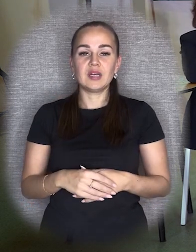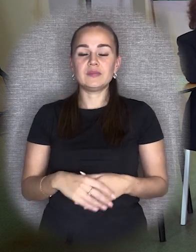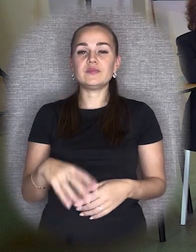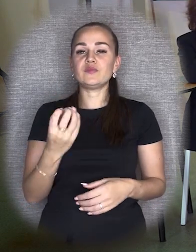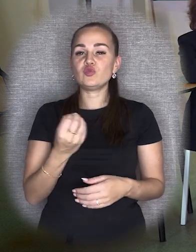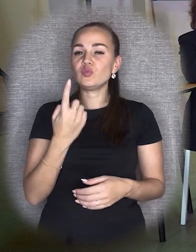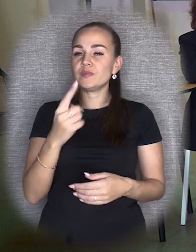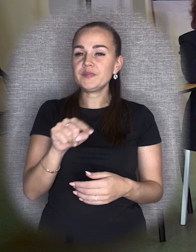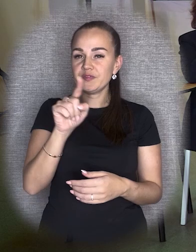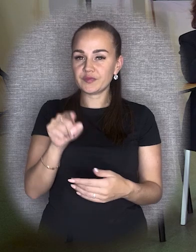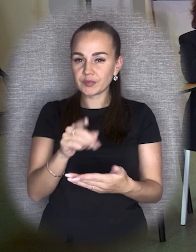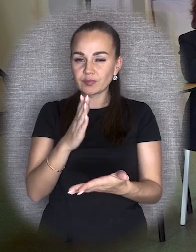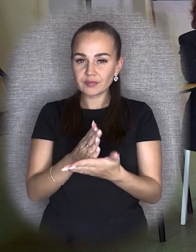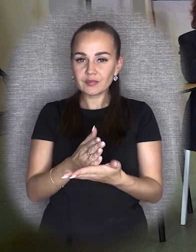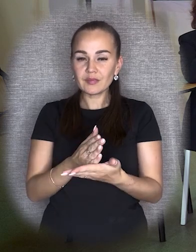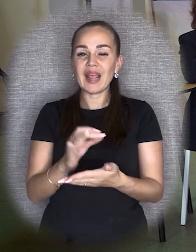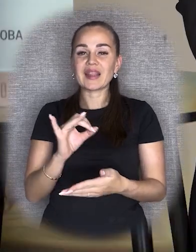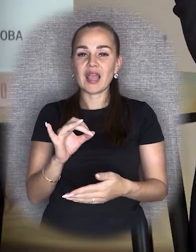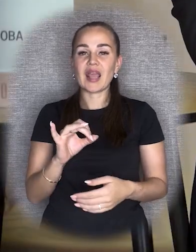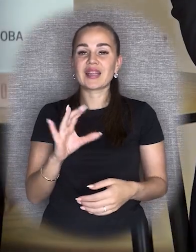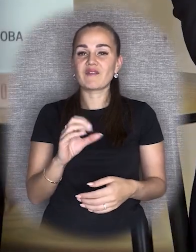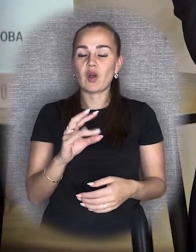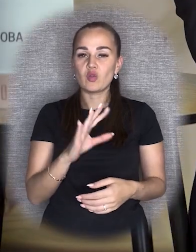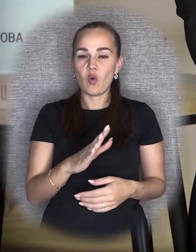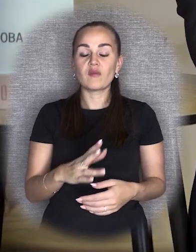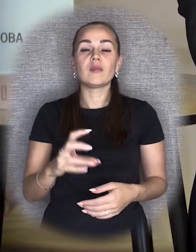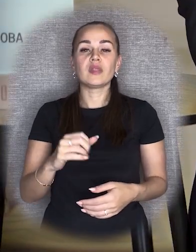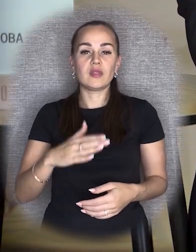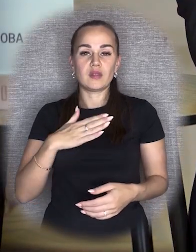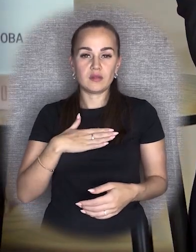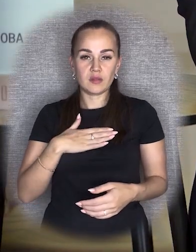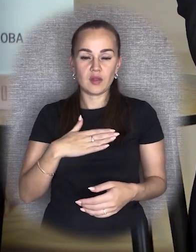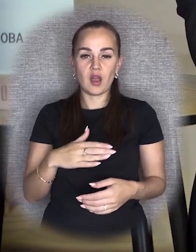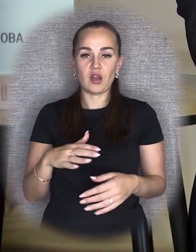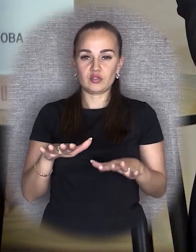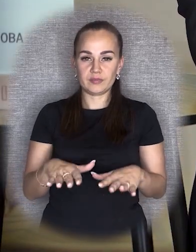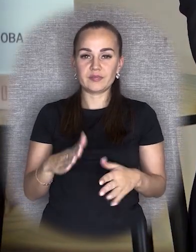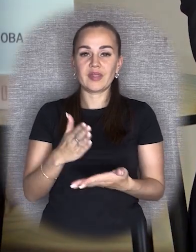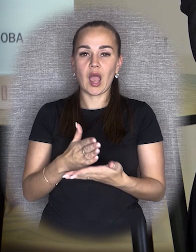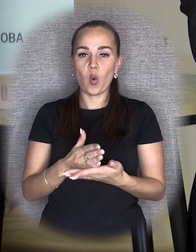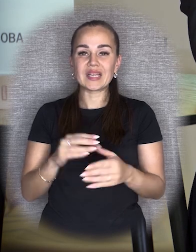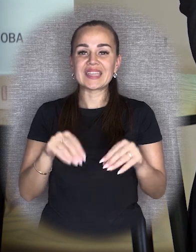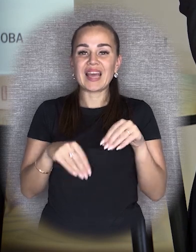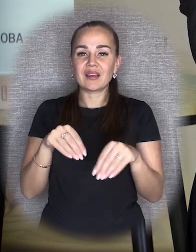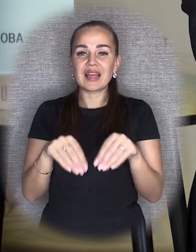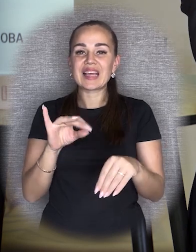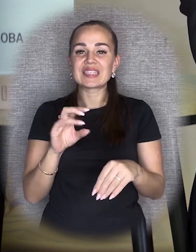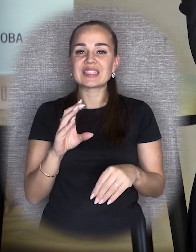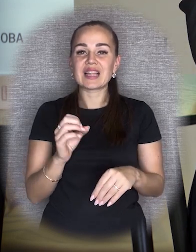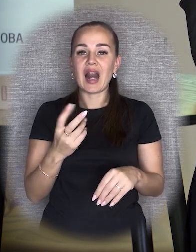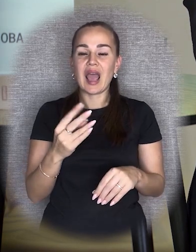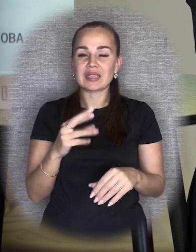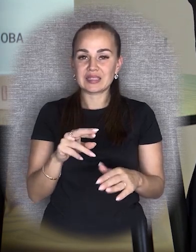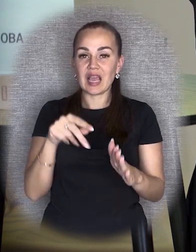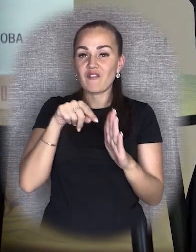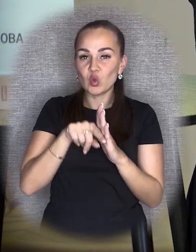еще один вопрос к Иннокентию Иванову. За нашими спинами находится инсталляция, внутри